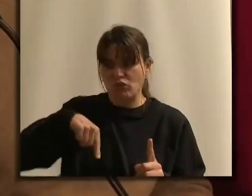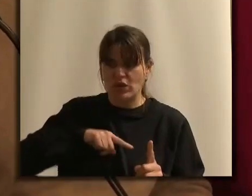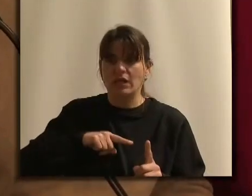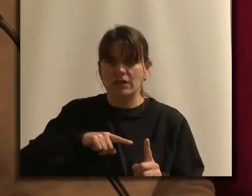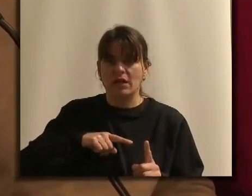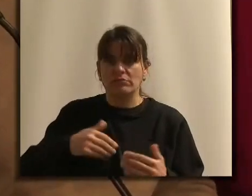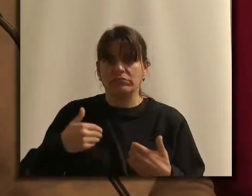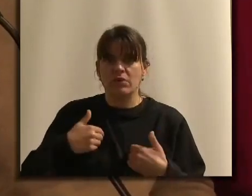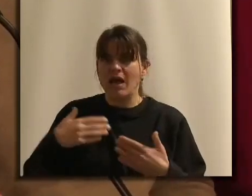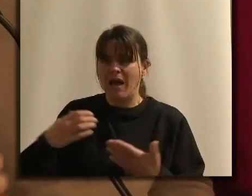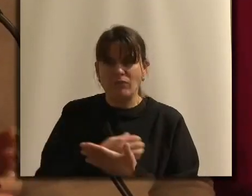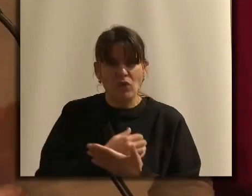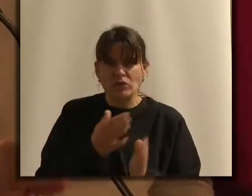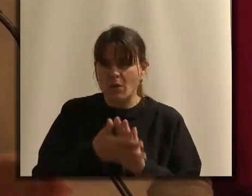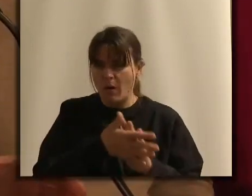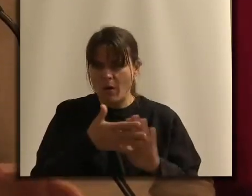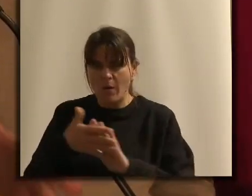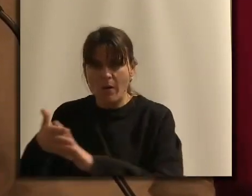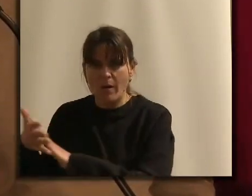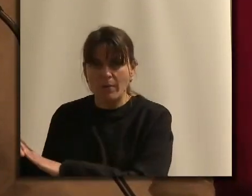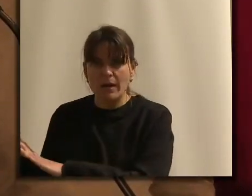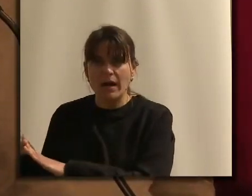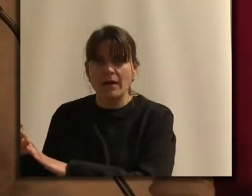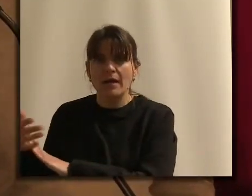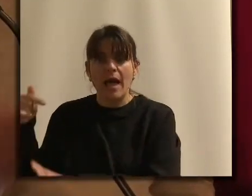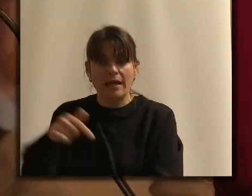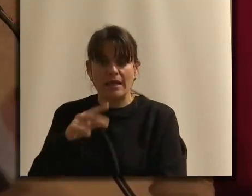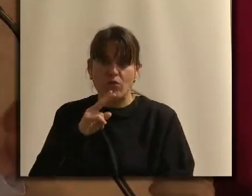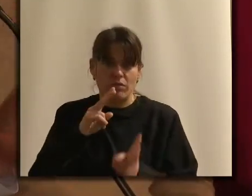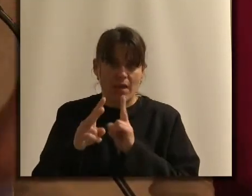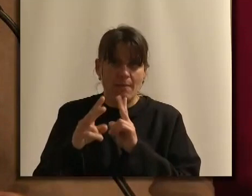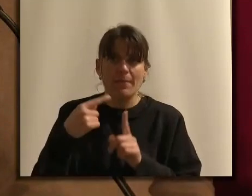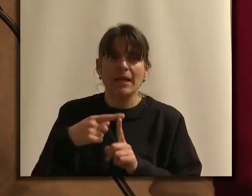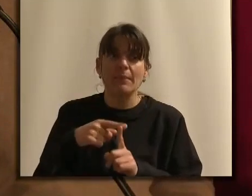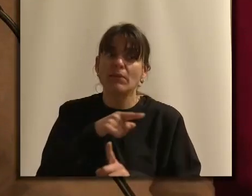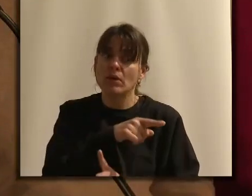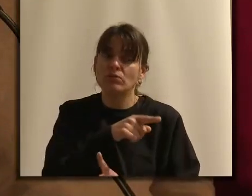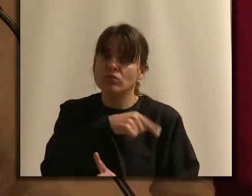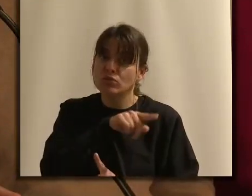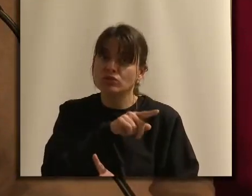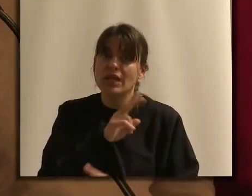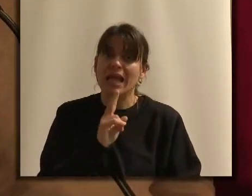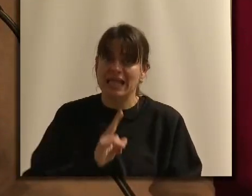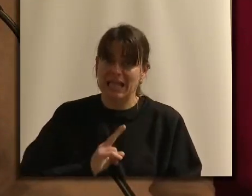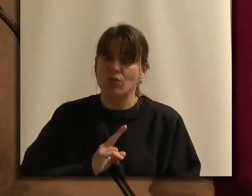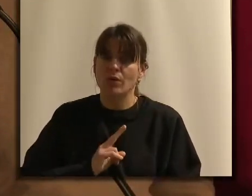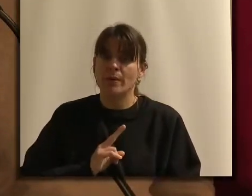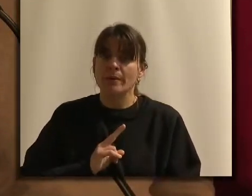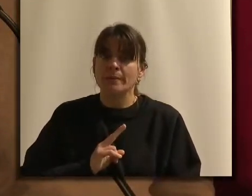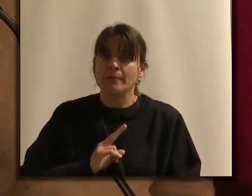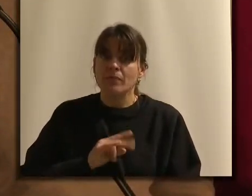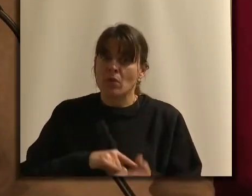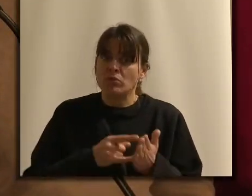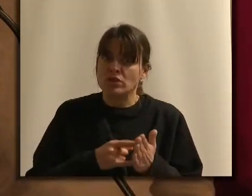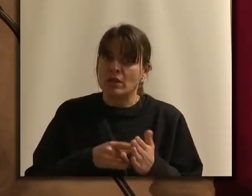poder parlar amb tots els intervinents, i justament ho diem aquí en el ple perquè sembla ser que el que diu vostè, no?, el projecte estaria